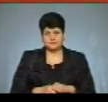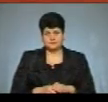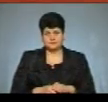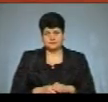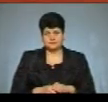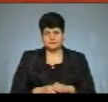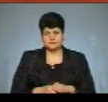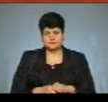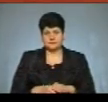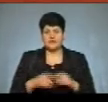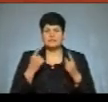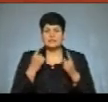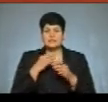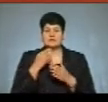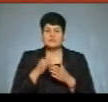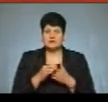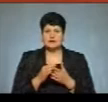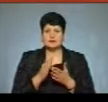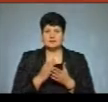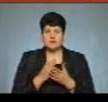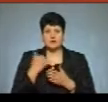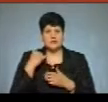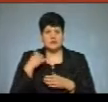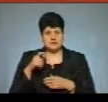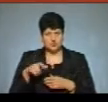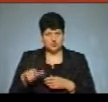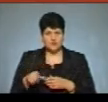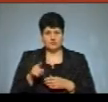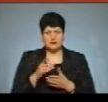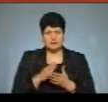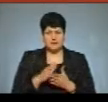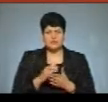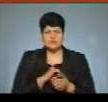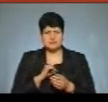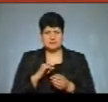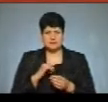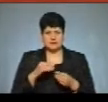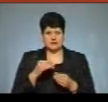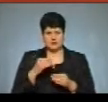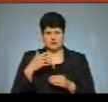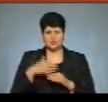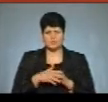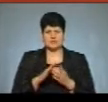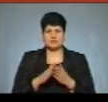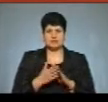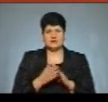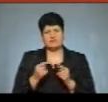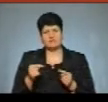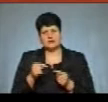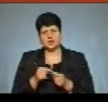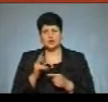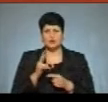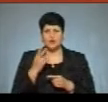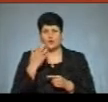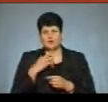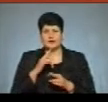Водночас велика відповідальність лягає на самих диспетчерів. Правильно, вони мають тепер самі дати оцінку ситуації і визначити, хто, коли,